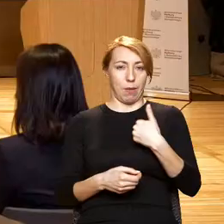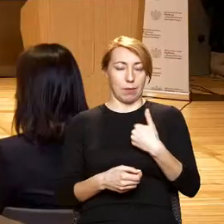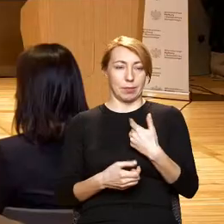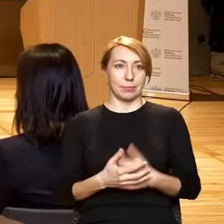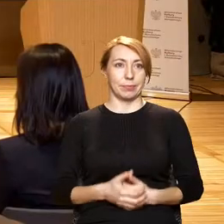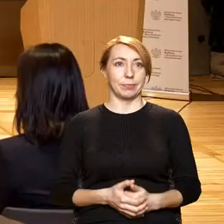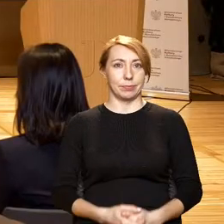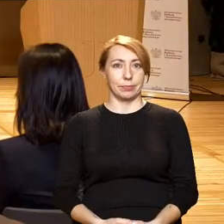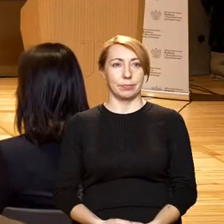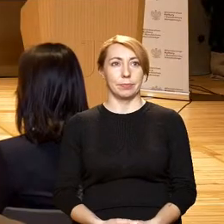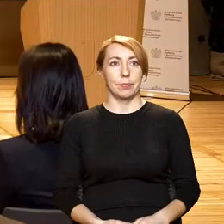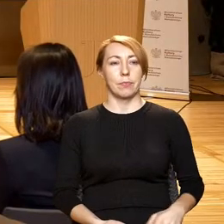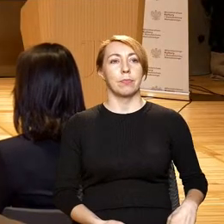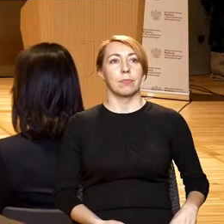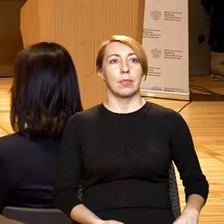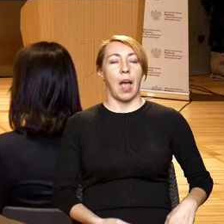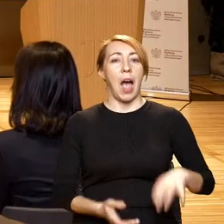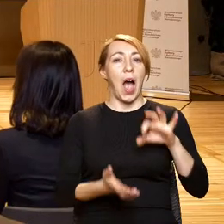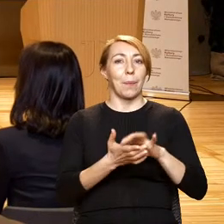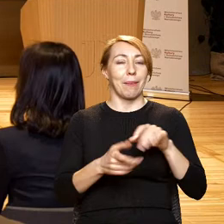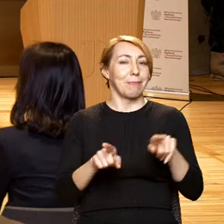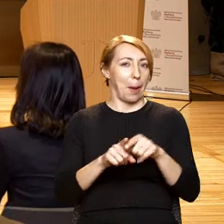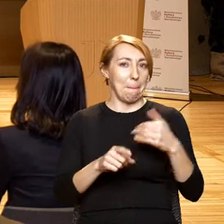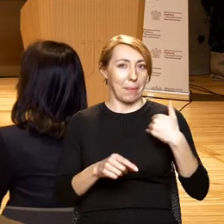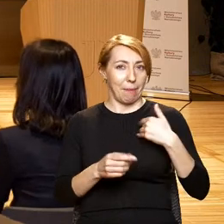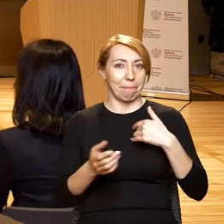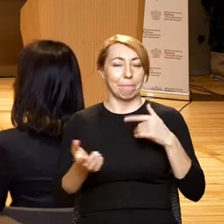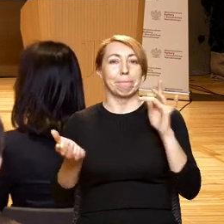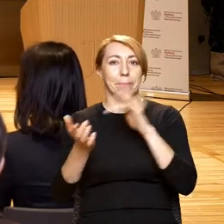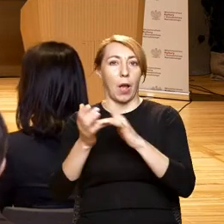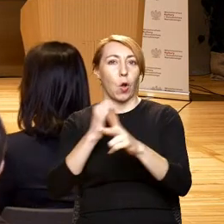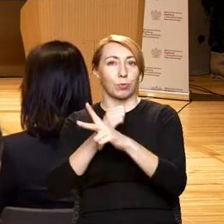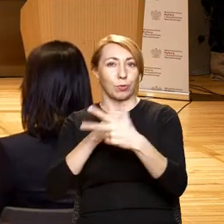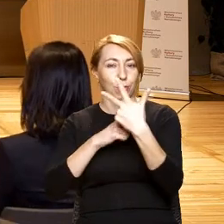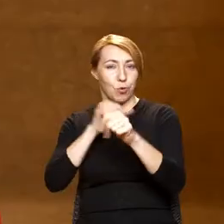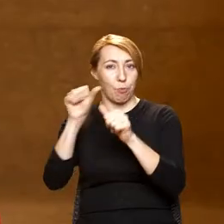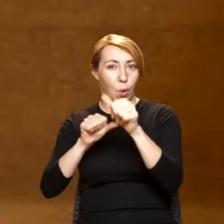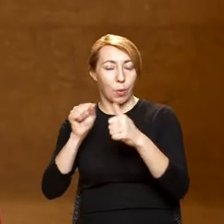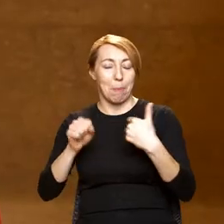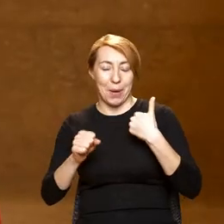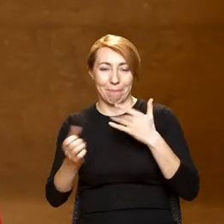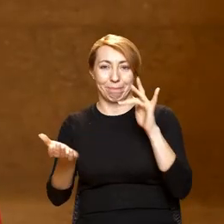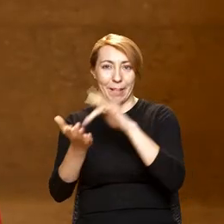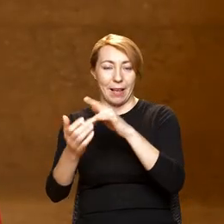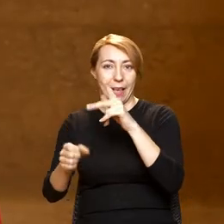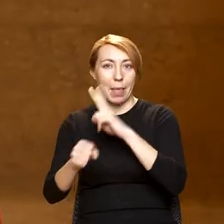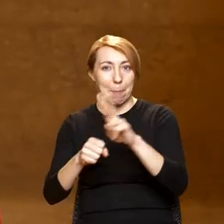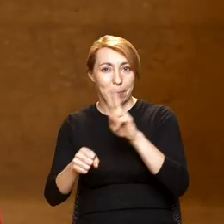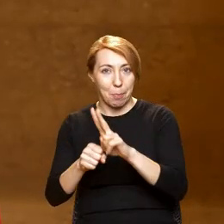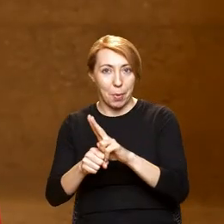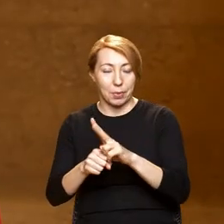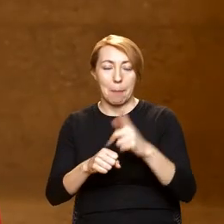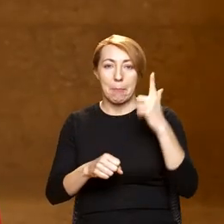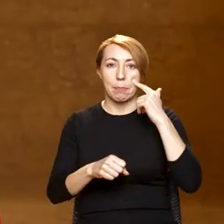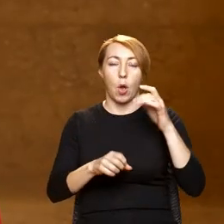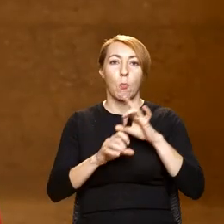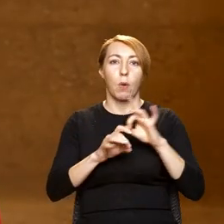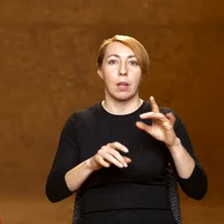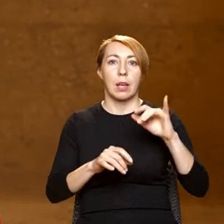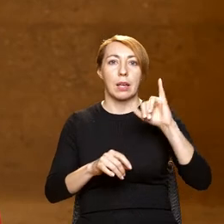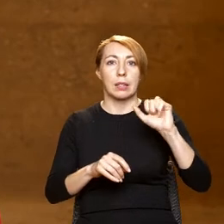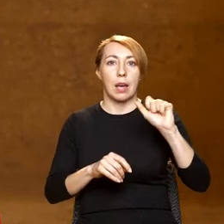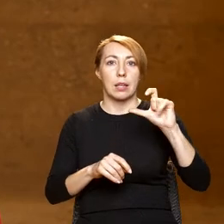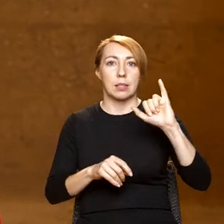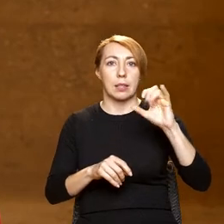Ja może jeszcze dodam, też byłam wtedy pierwszy raz w Japonii w 83 i pamiętam, jak profesor Yoshigami znosił mi